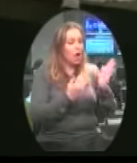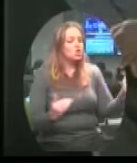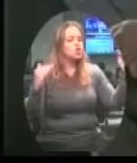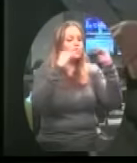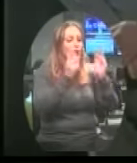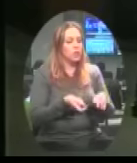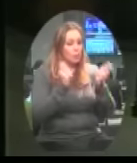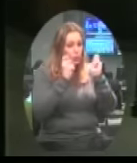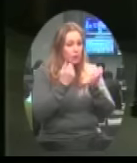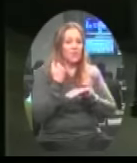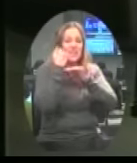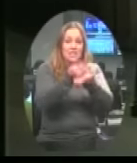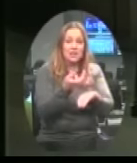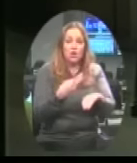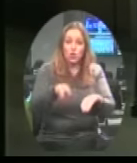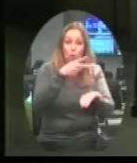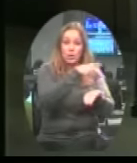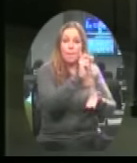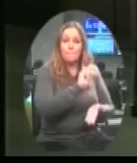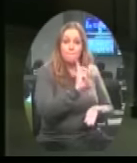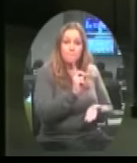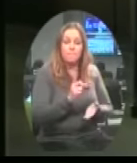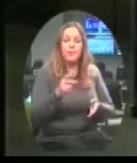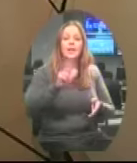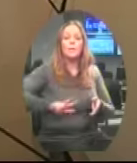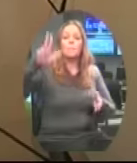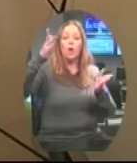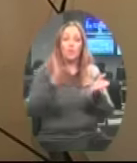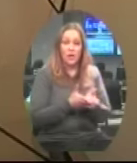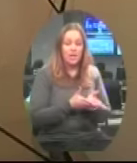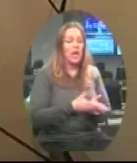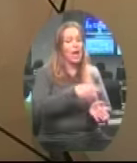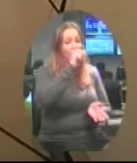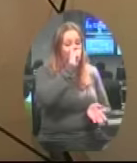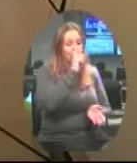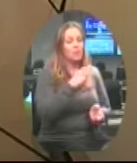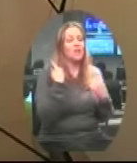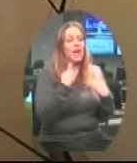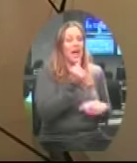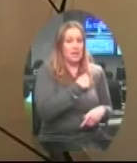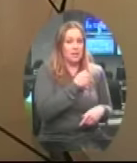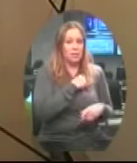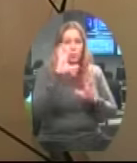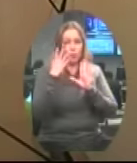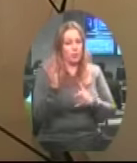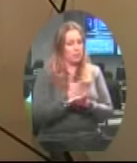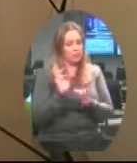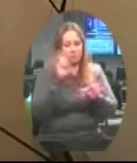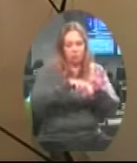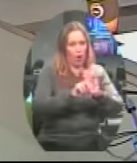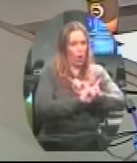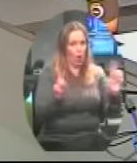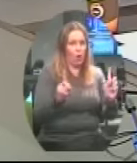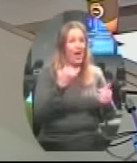התרבות בפריפריה, ביישובים הערביים ותרבות חרדית. האומנים החליטו לא לקחת חלק בדיון. היום זה היה הדיון